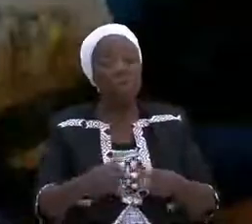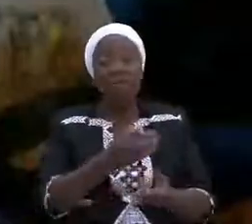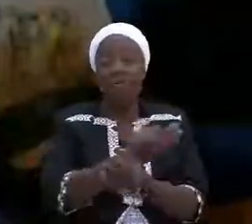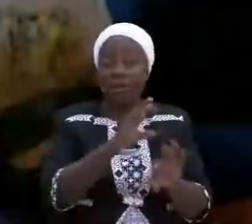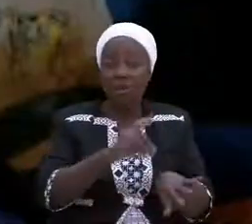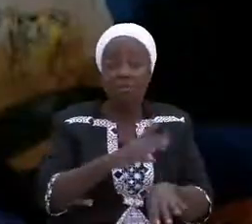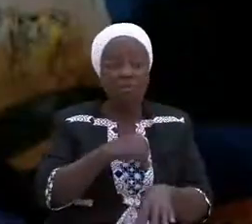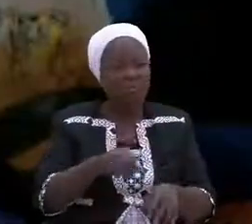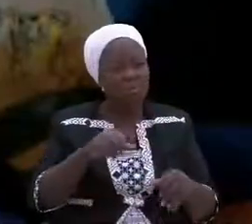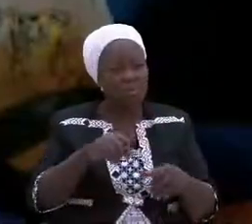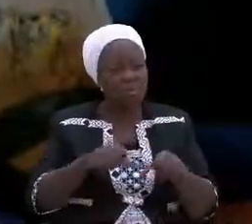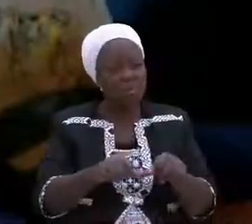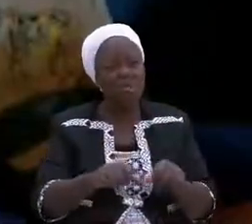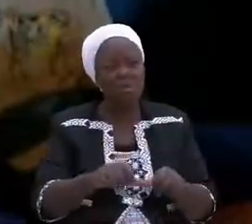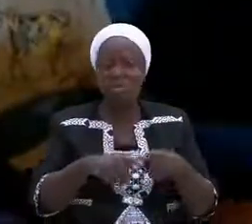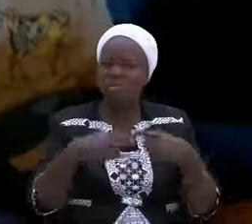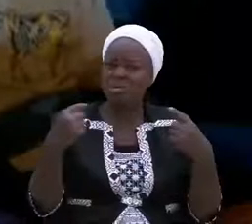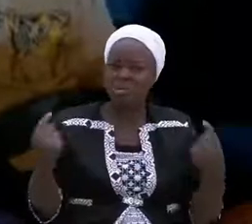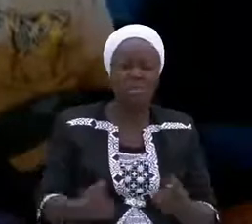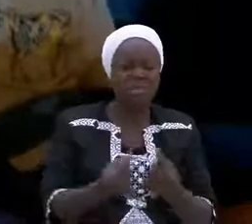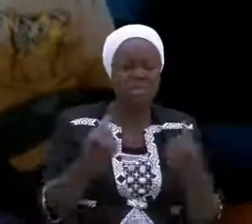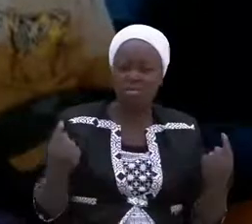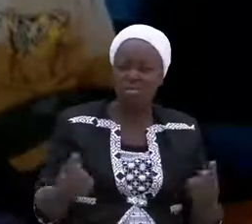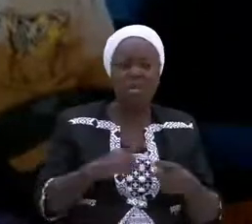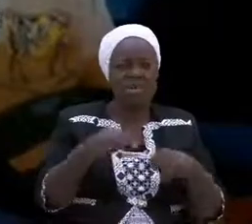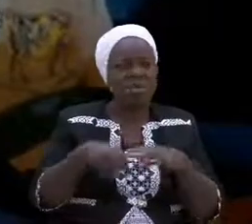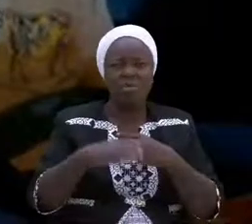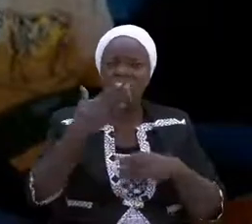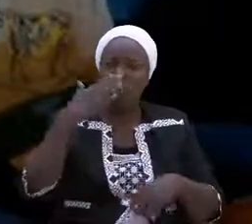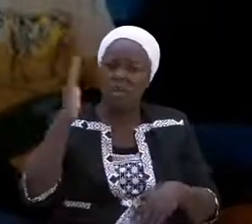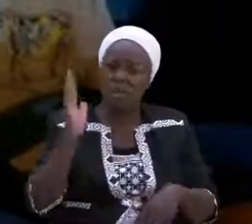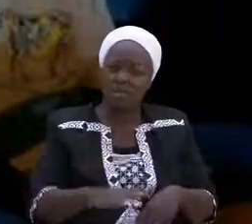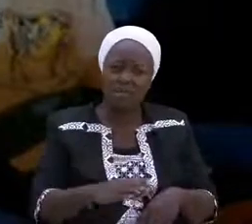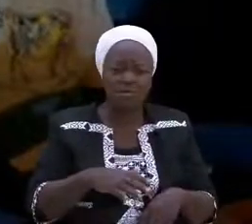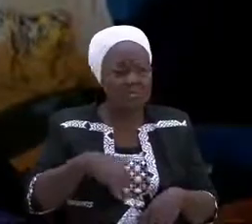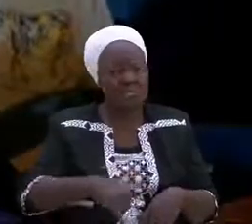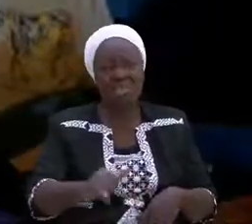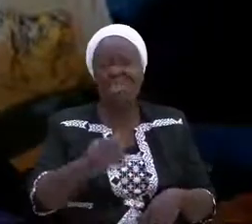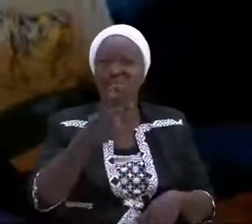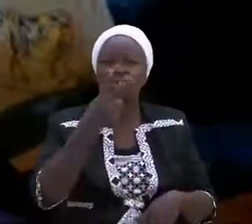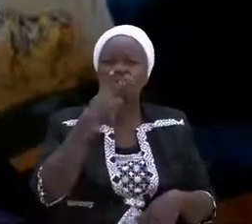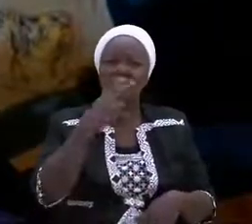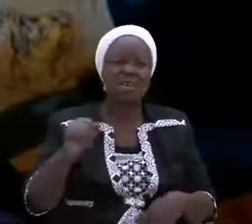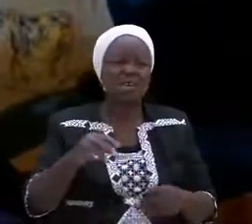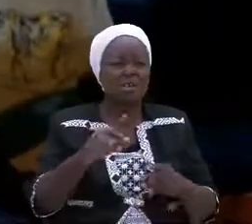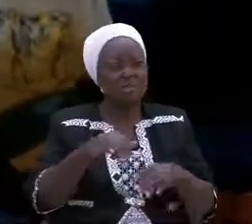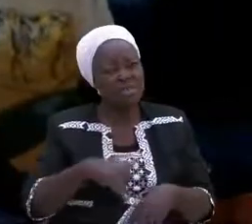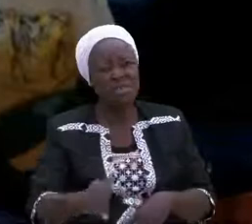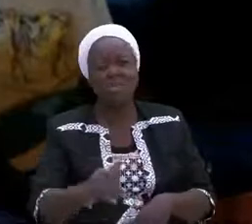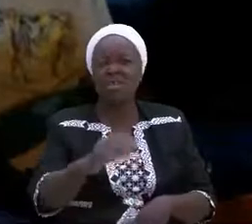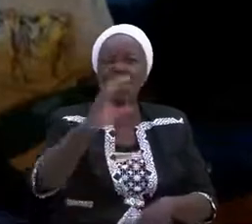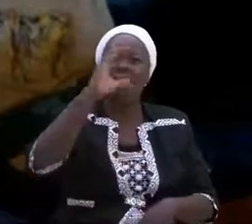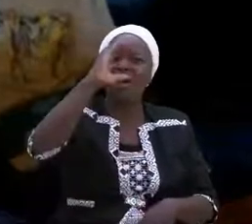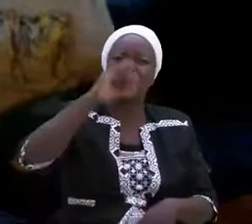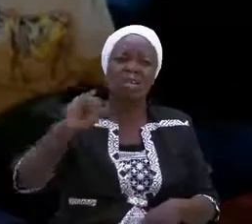Tu pèches encore. Tu commets encore le mal. Tu continues de boire, de fumer. Tu